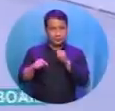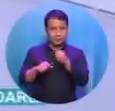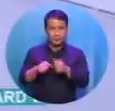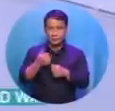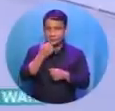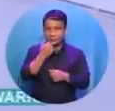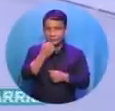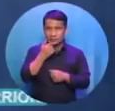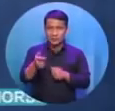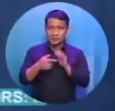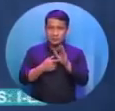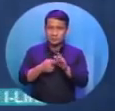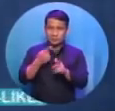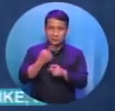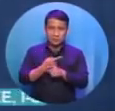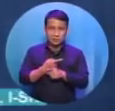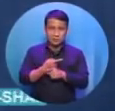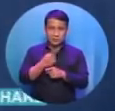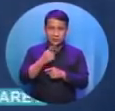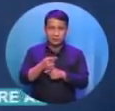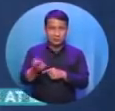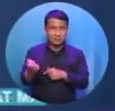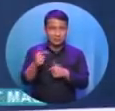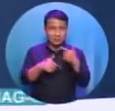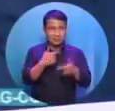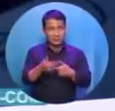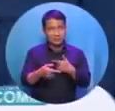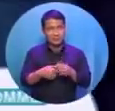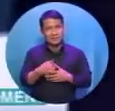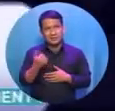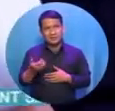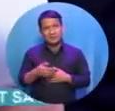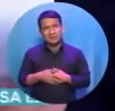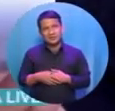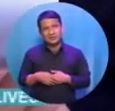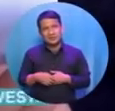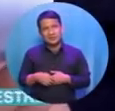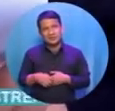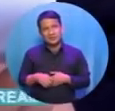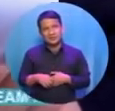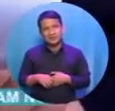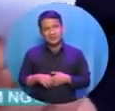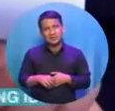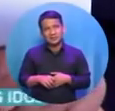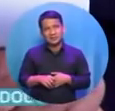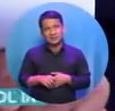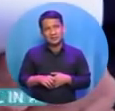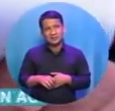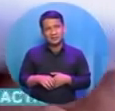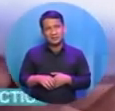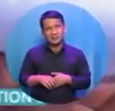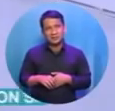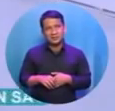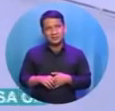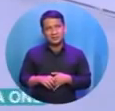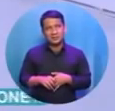rito. Kung hindi, patambling-tambling yung kayo. Hindi lang sayaw. Yan. Okay.